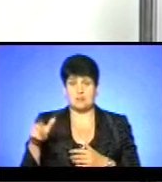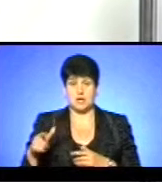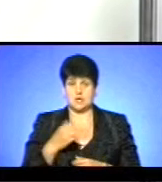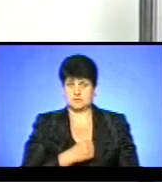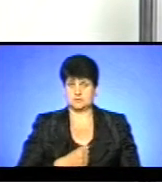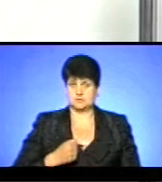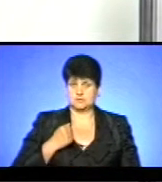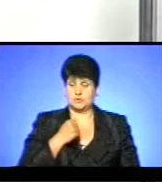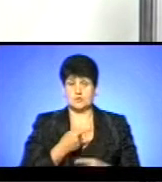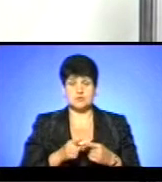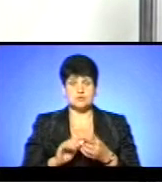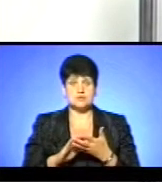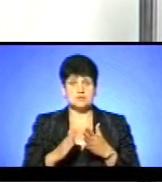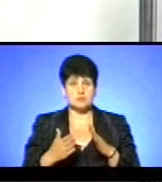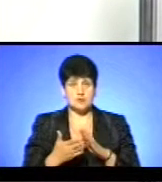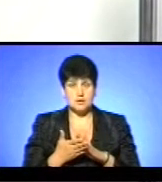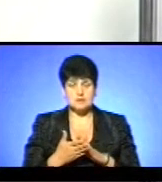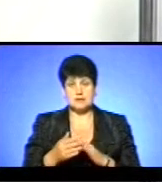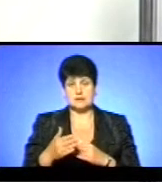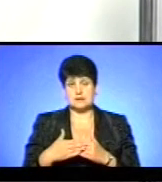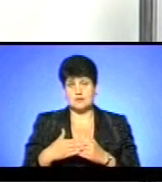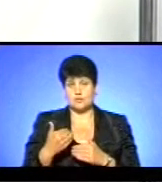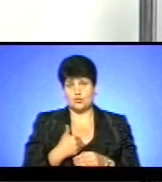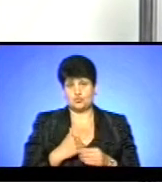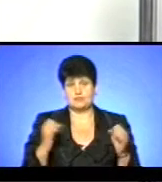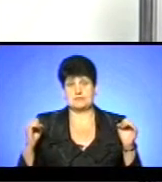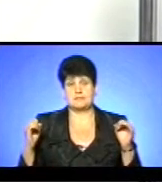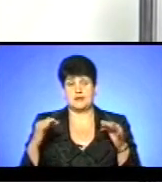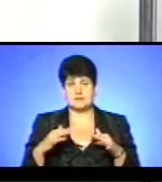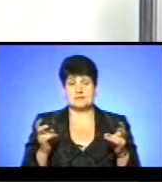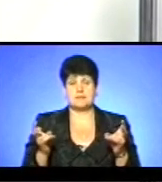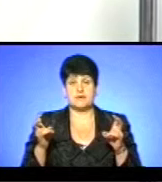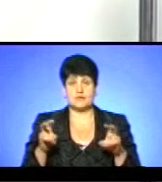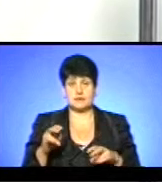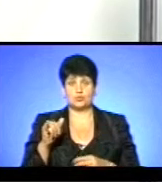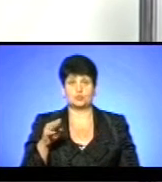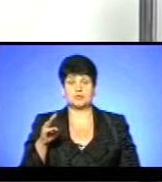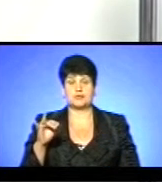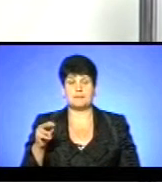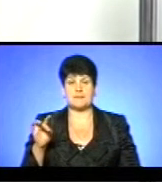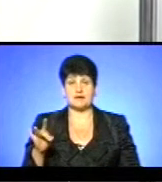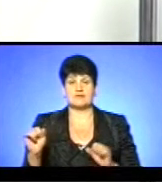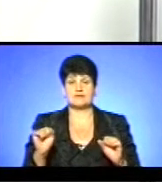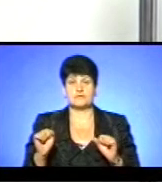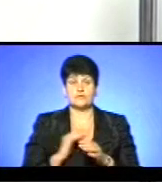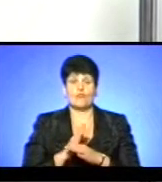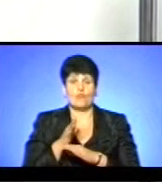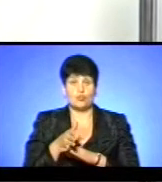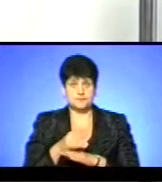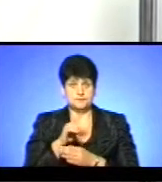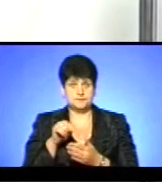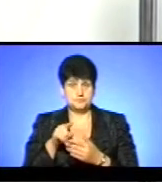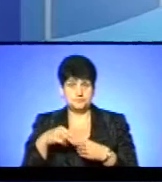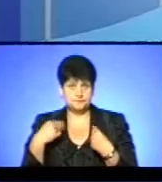невдоволені такою ситуацією. Десь днями хочуть збиратися, прийти до УТМР, до керівництва в гості, задати ці питання. Ну і